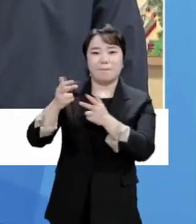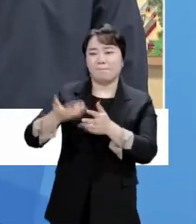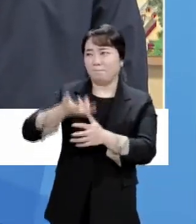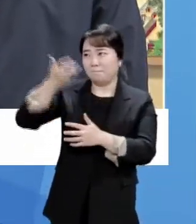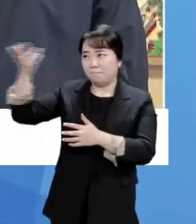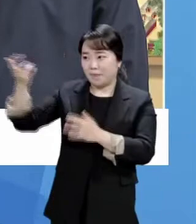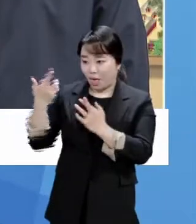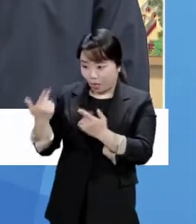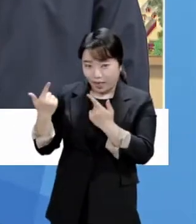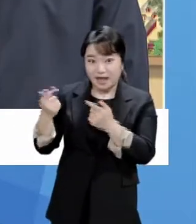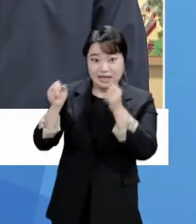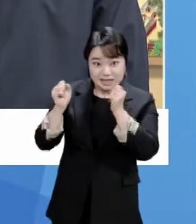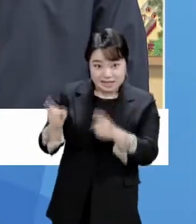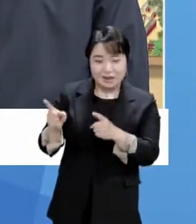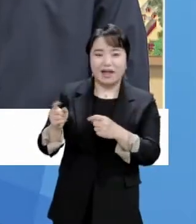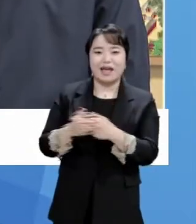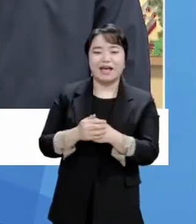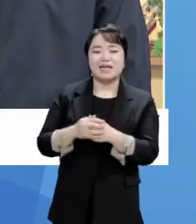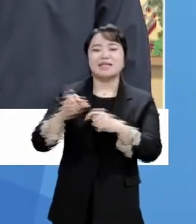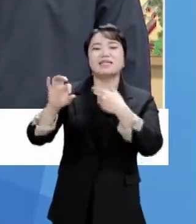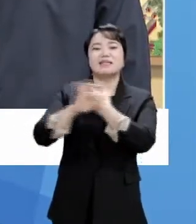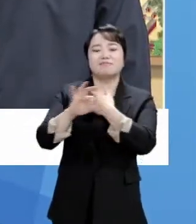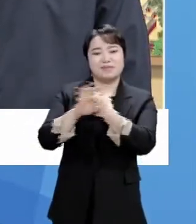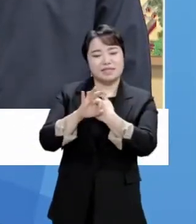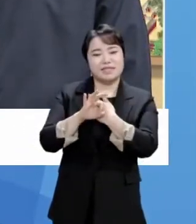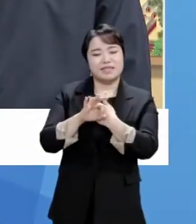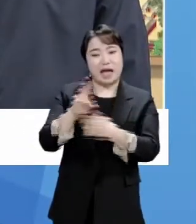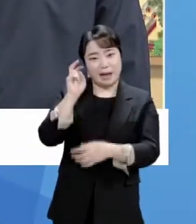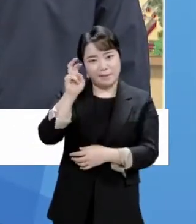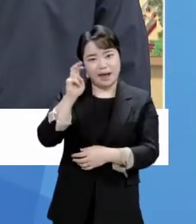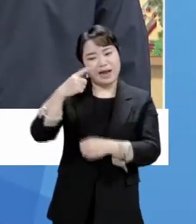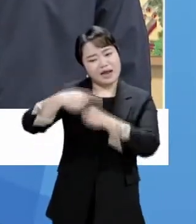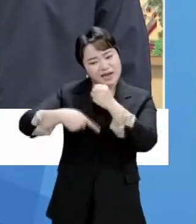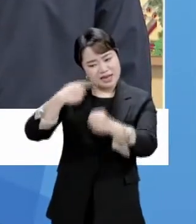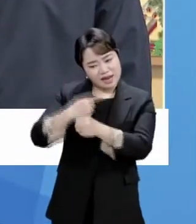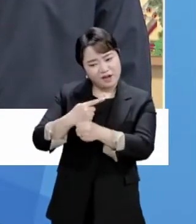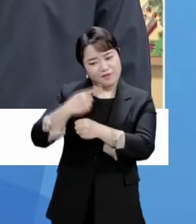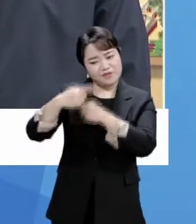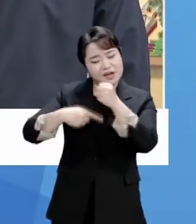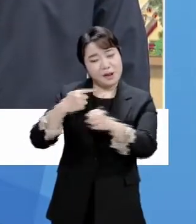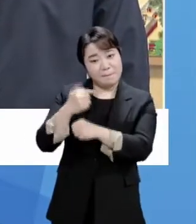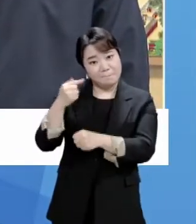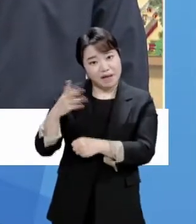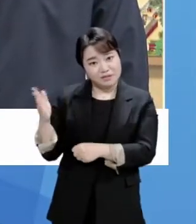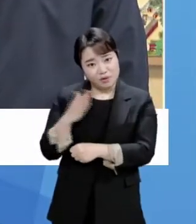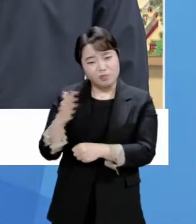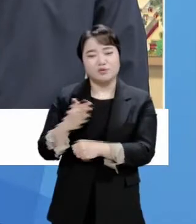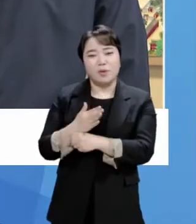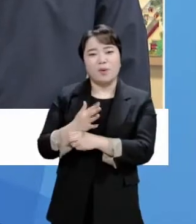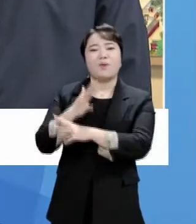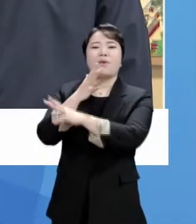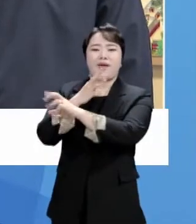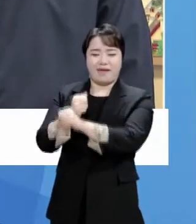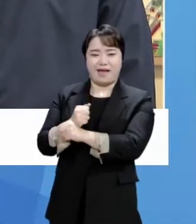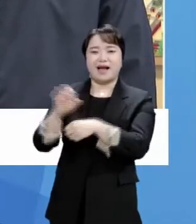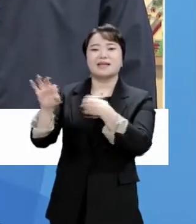그래서 저희가 일시 동안 한 1년이나 1년 반 정도는 우리가 쓸 수 있을 것 같아서